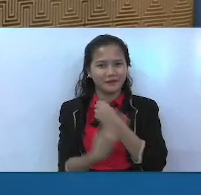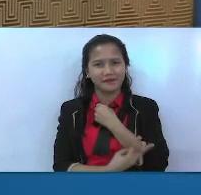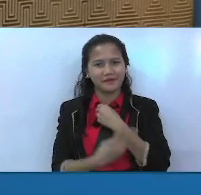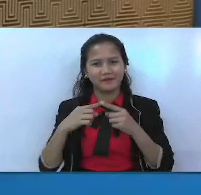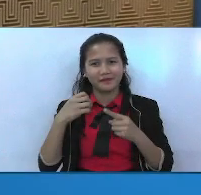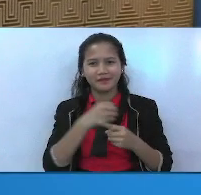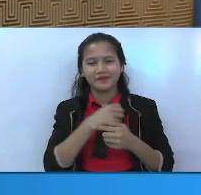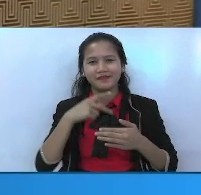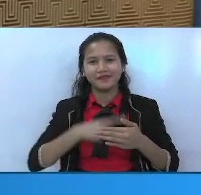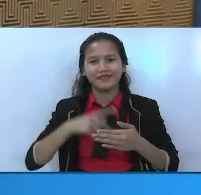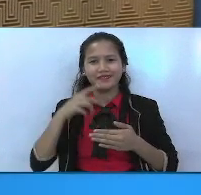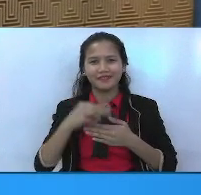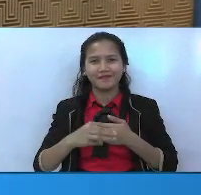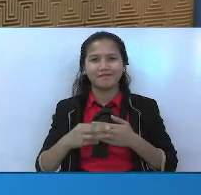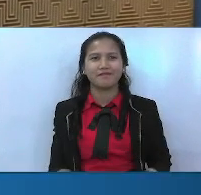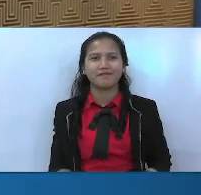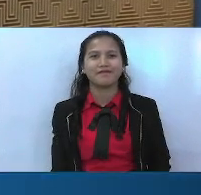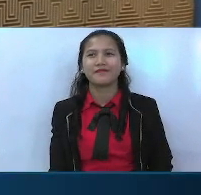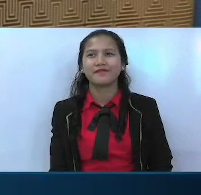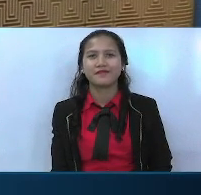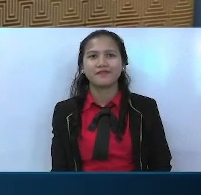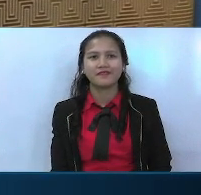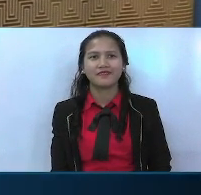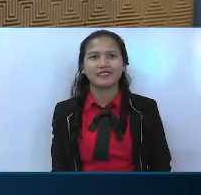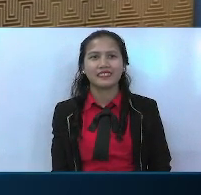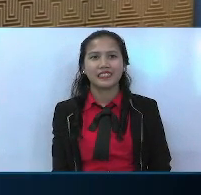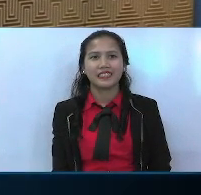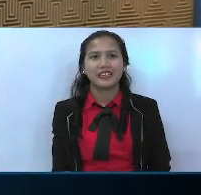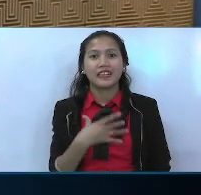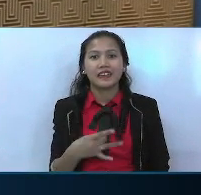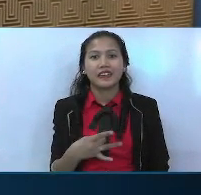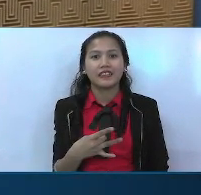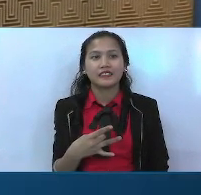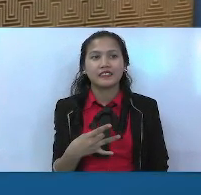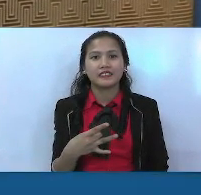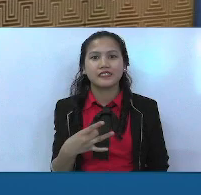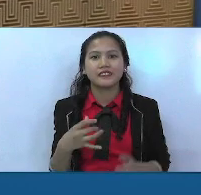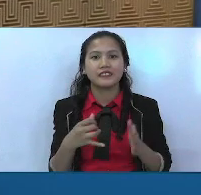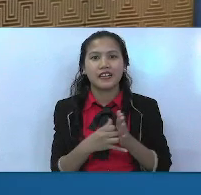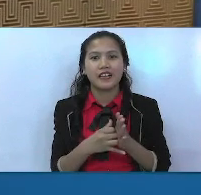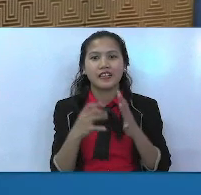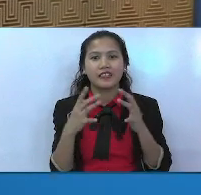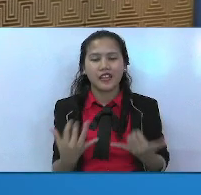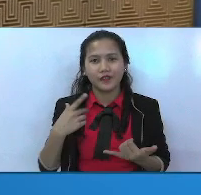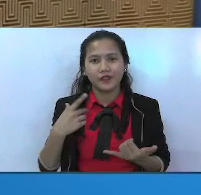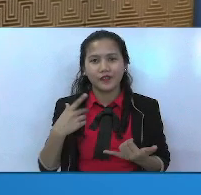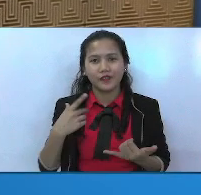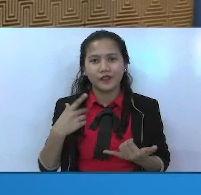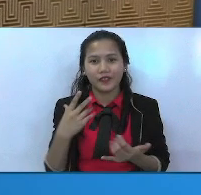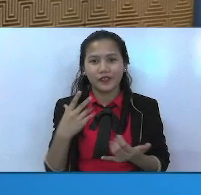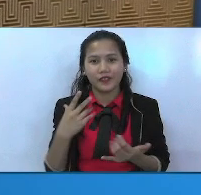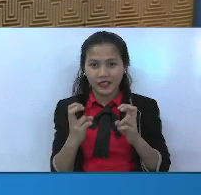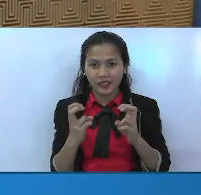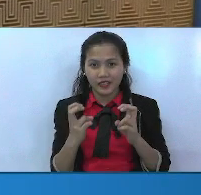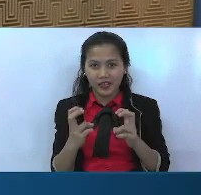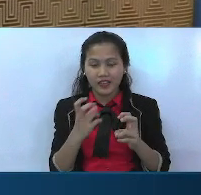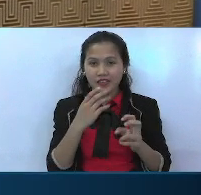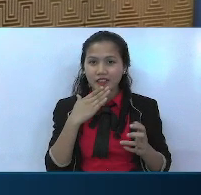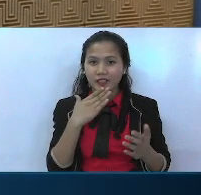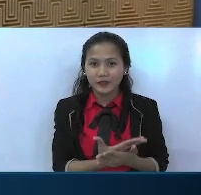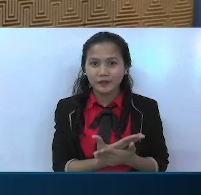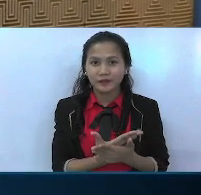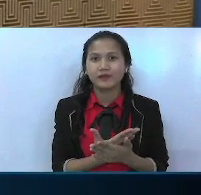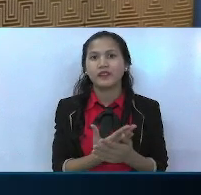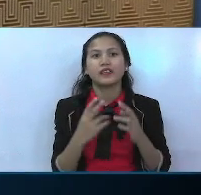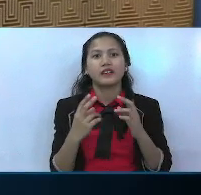na. Kanina pa eh. Huh? Kanina pa. Oh, well anyways again, it's a good thing that I was able to be